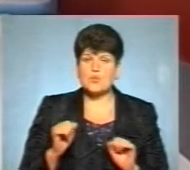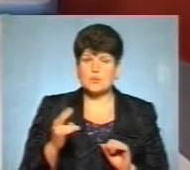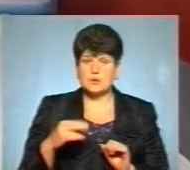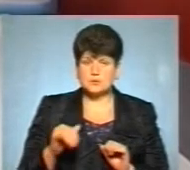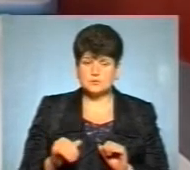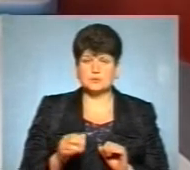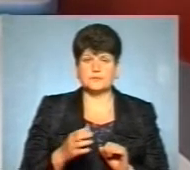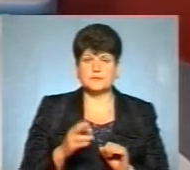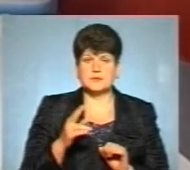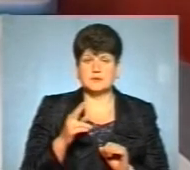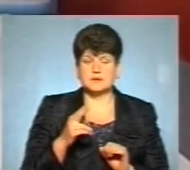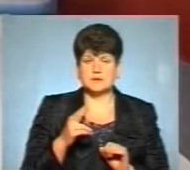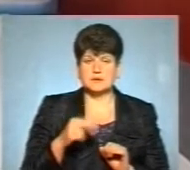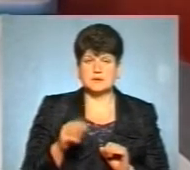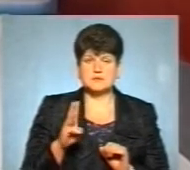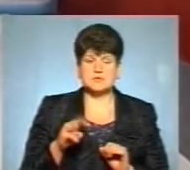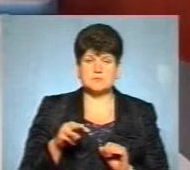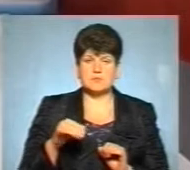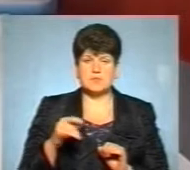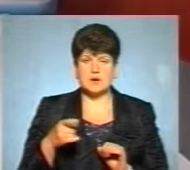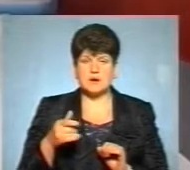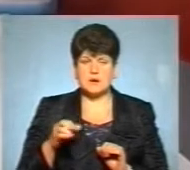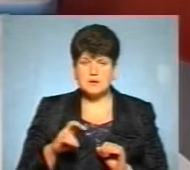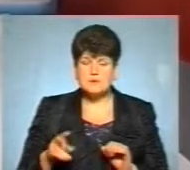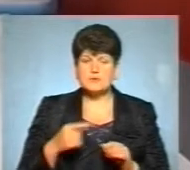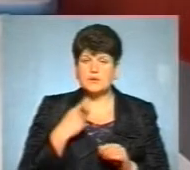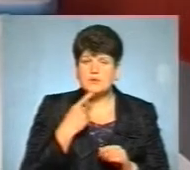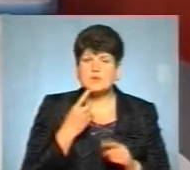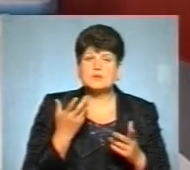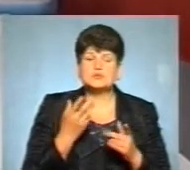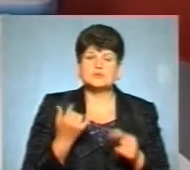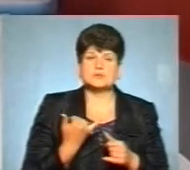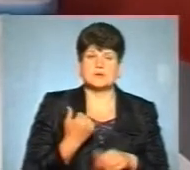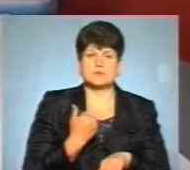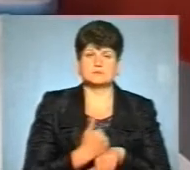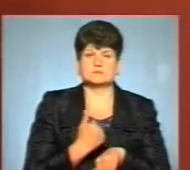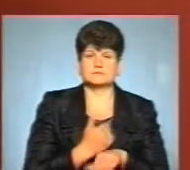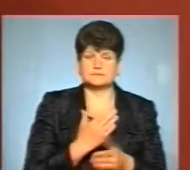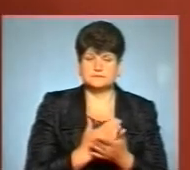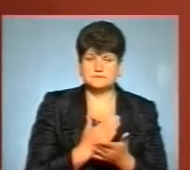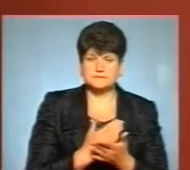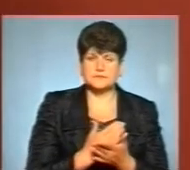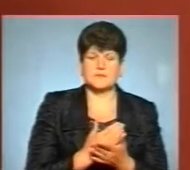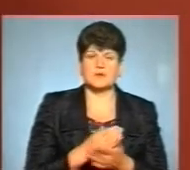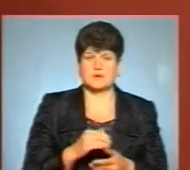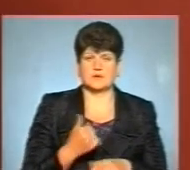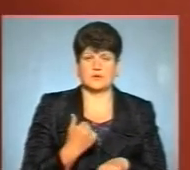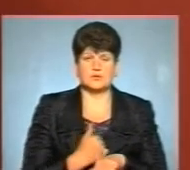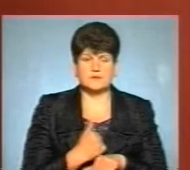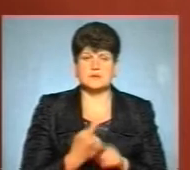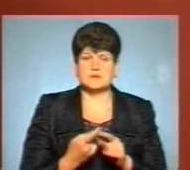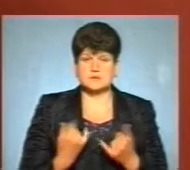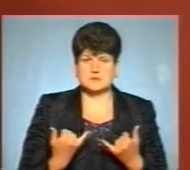Шмигаля, він говорив про те, які вони зараз акценти розставляють. І, зокрема, звучало, що з пріоритетів малий і середній